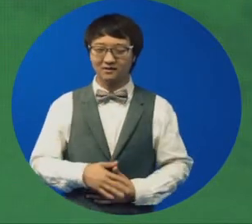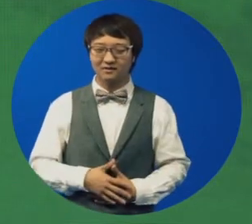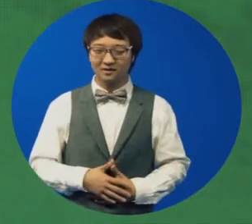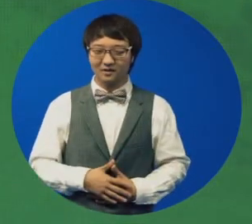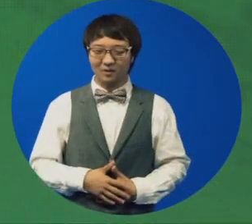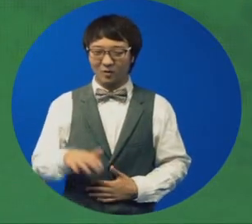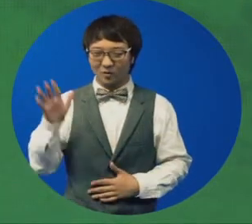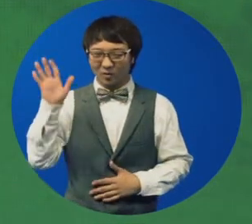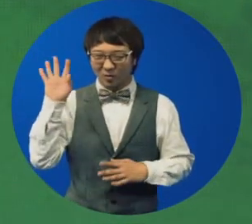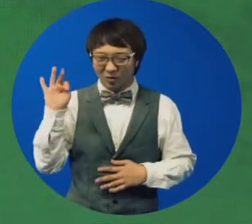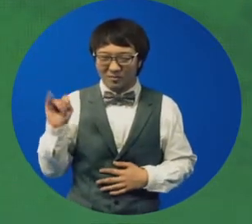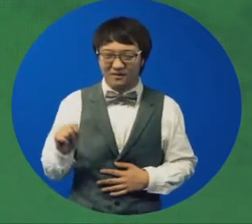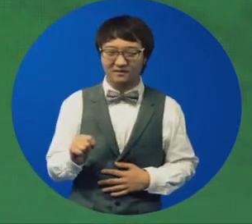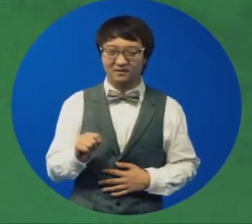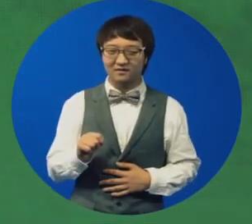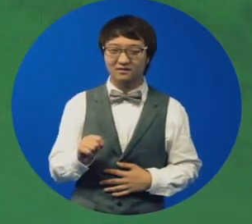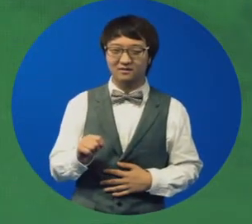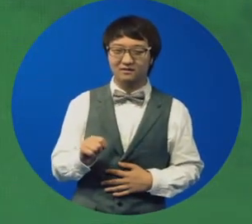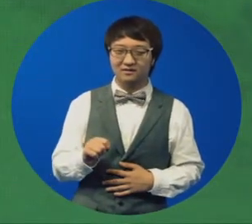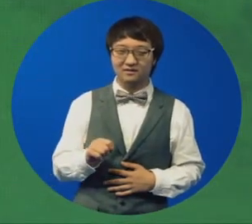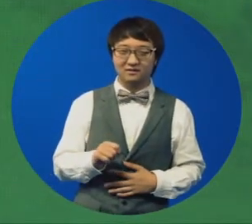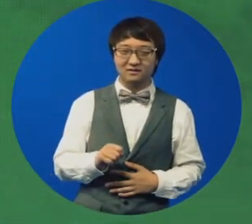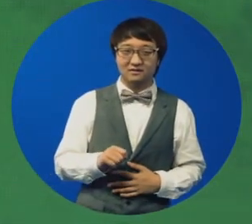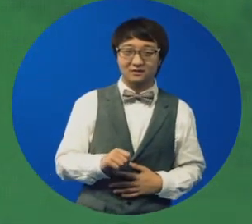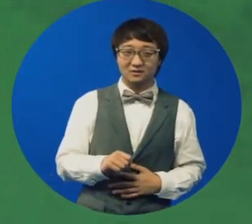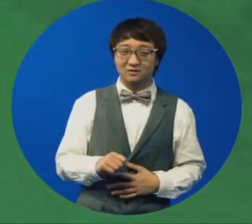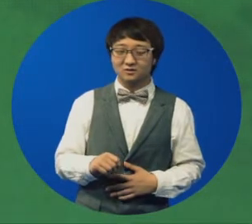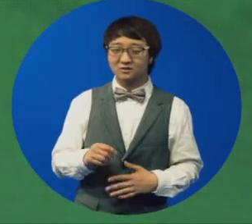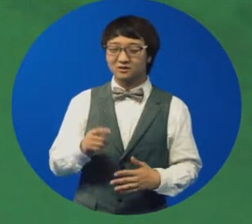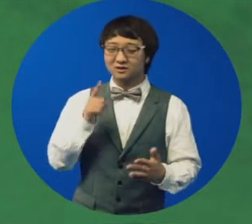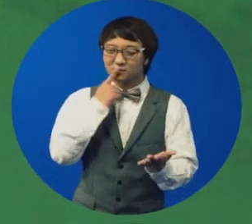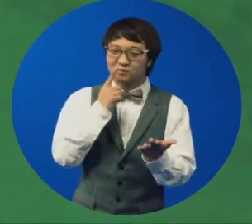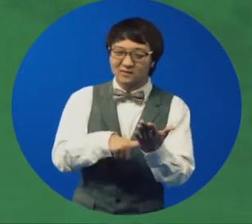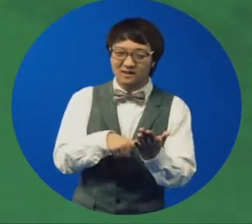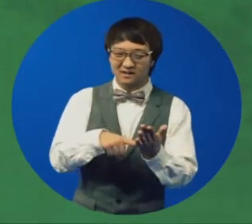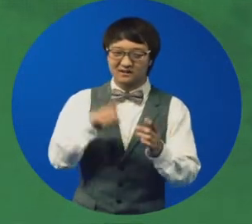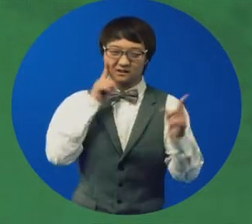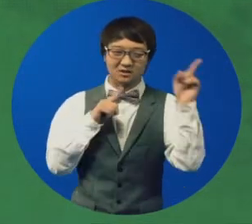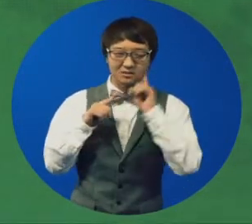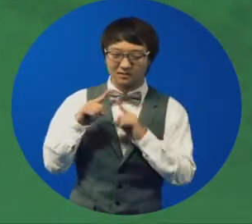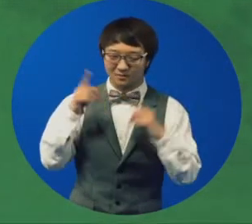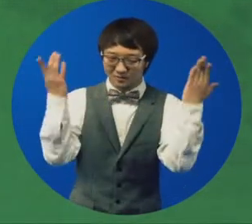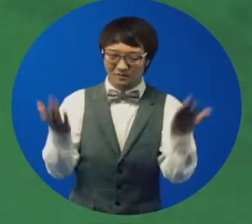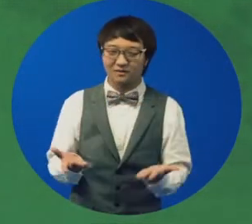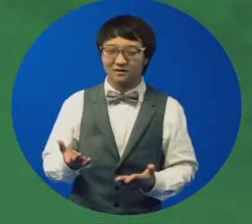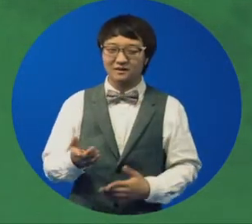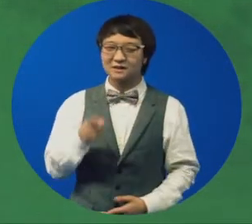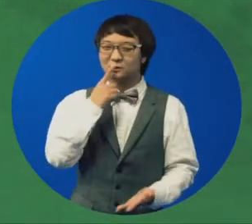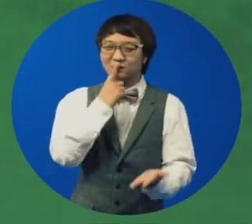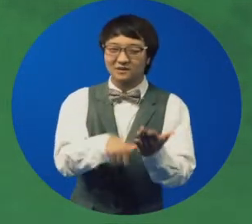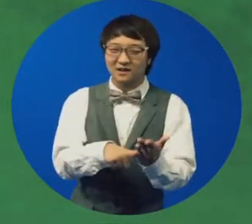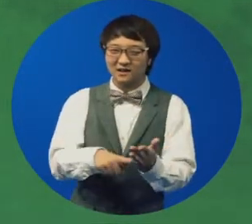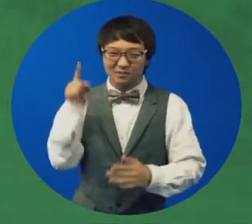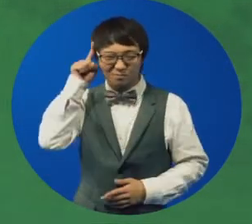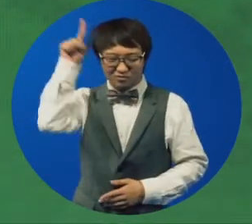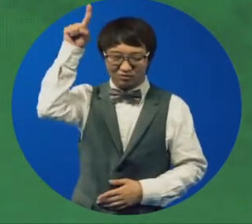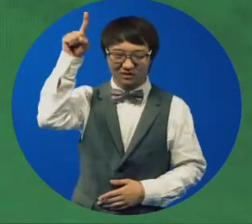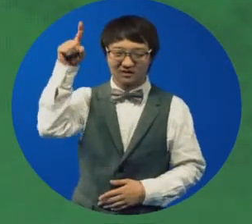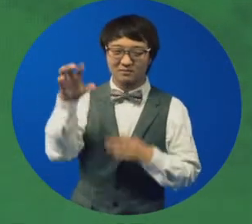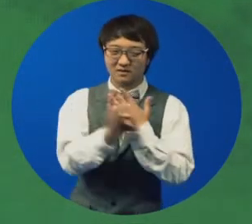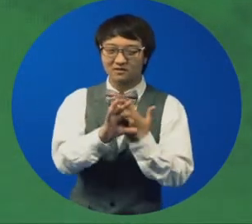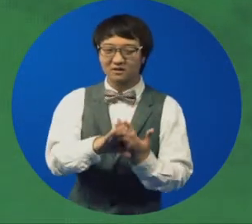하나님을 믿으며 신앙생활을 하는데 여러분들이 정말 너무 쉽게 상처받고 여러분들이 쉽게 분노한다면 여러분들에게